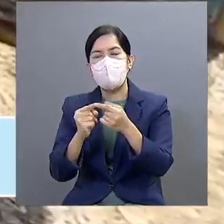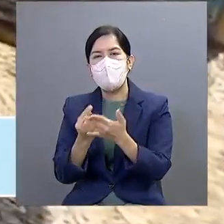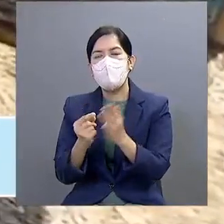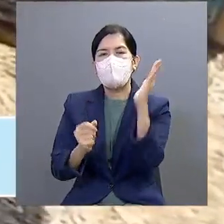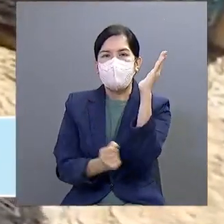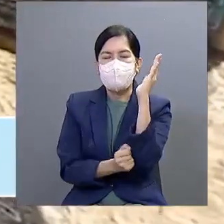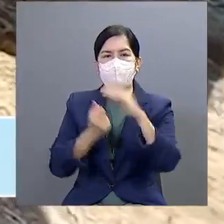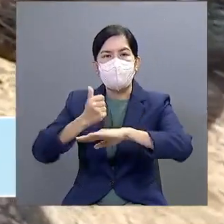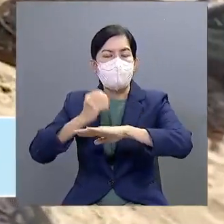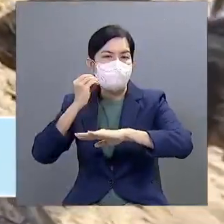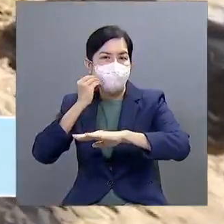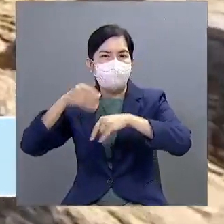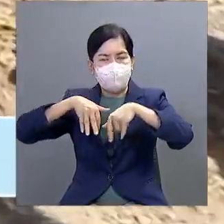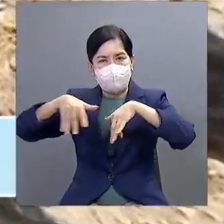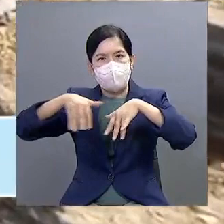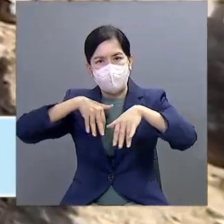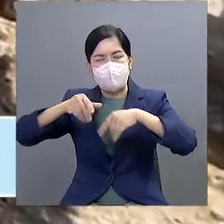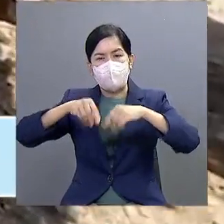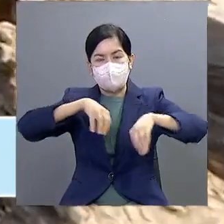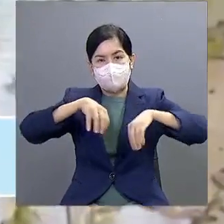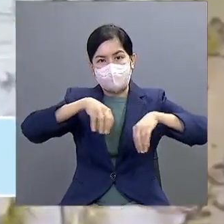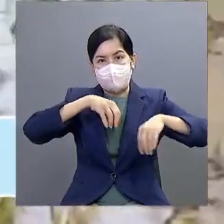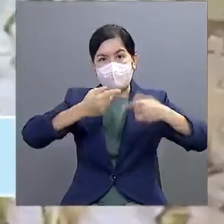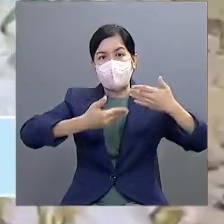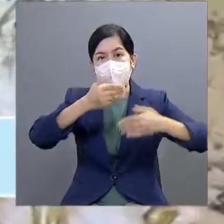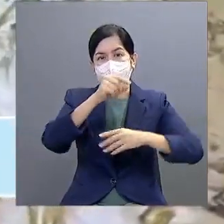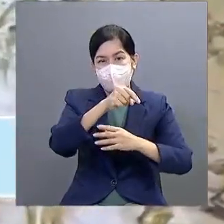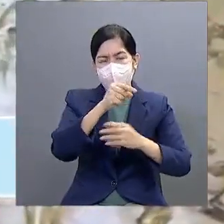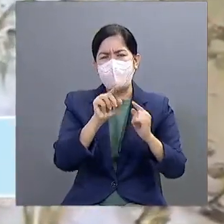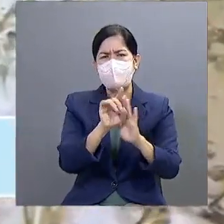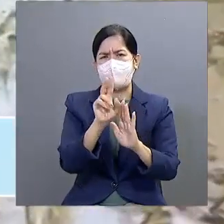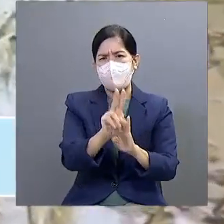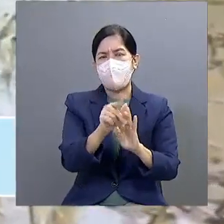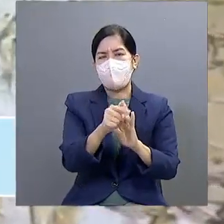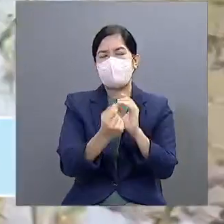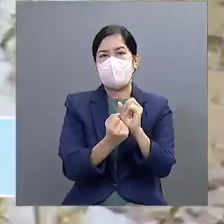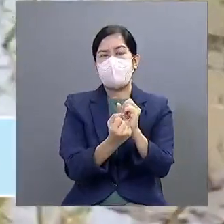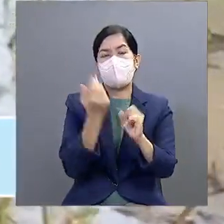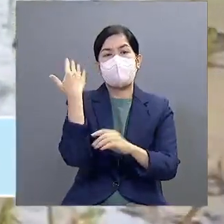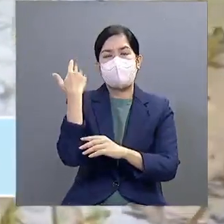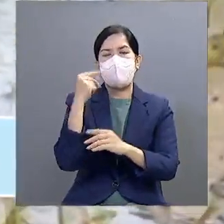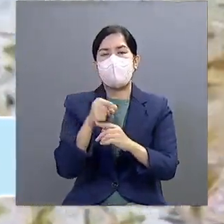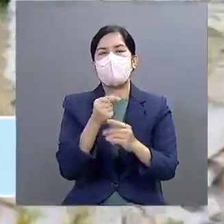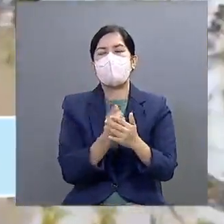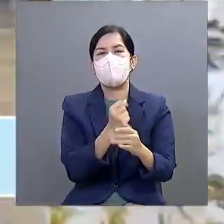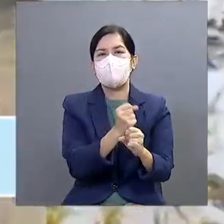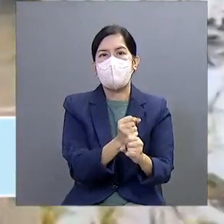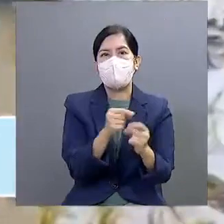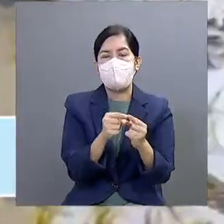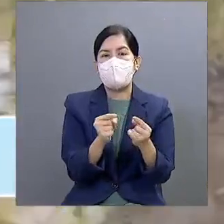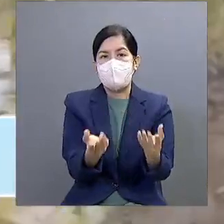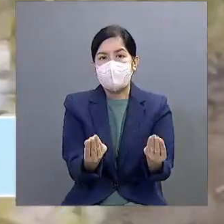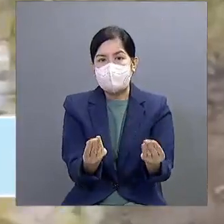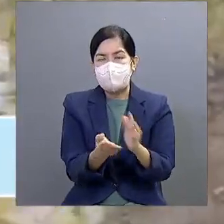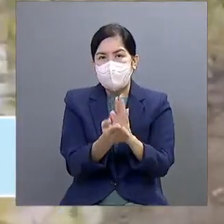นมาเป็นปีที่2เลยครับโดยได้ใช้พื้นที่ที่ดินของวัดสิงหารามประมาณสัก10ไร่เศษปรับเป็นโคกหนองนาโมเดลตามศาสตร์พระราชาตั้